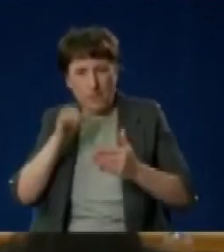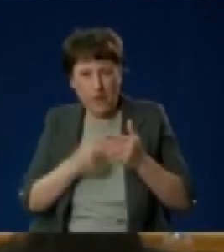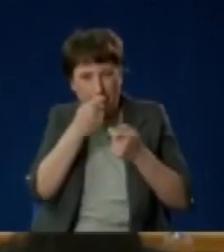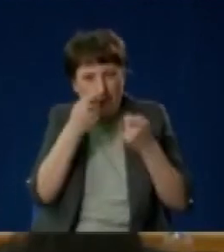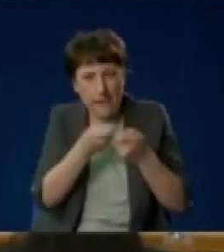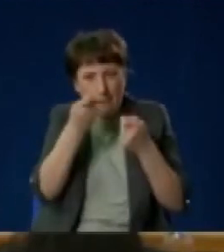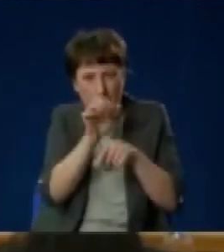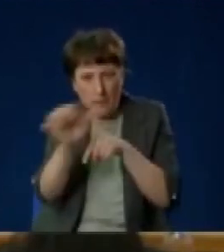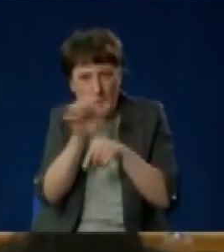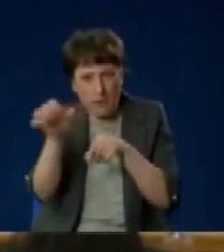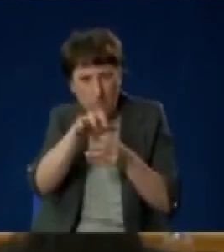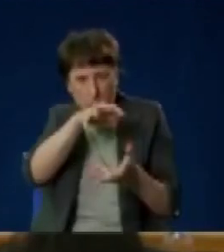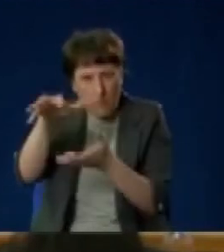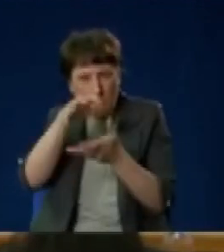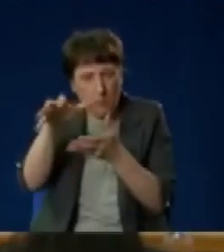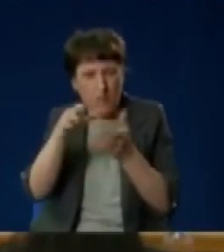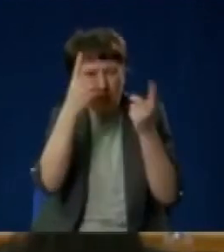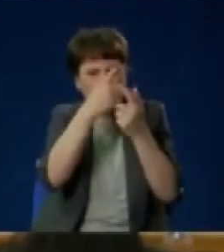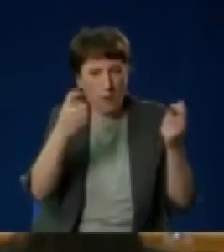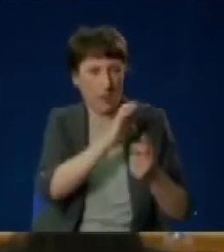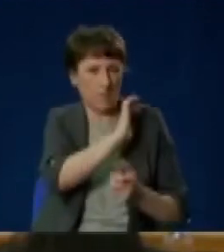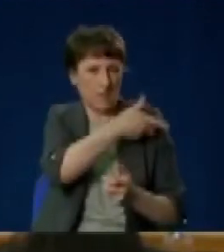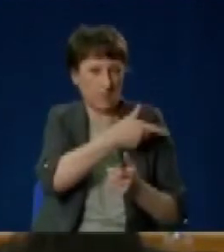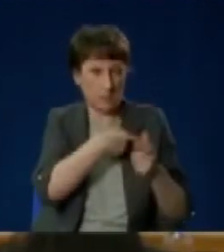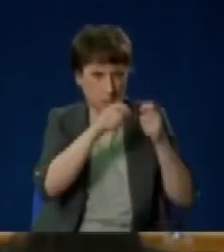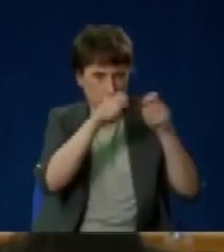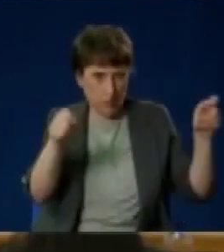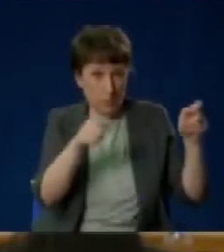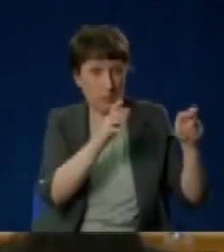старте которого было заявлено в июне на Петербургском международном экономическом форуме.